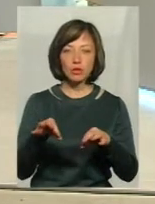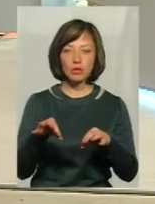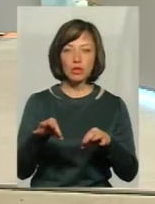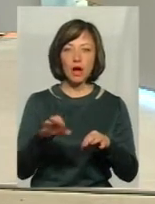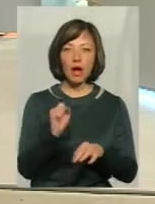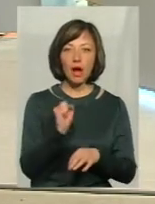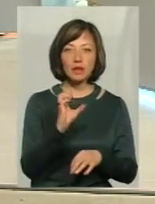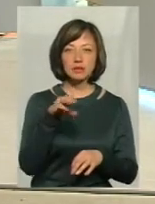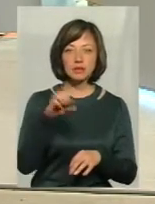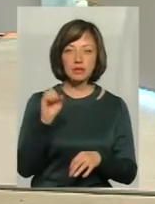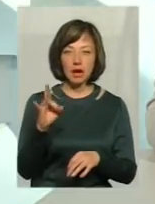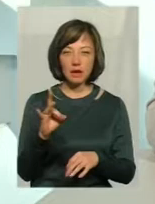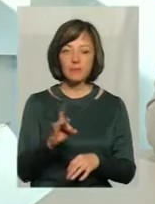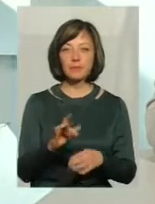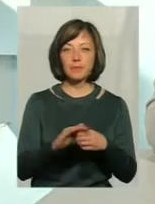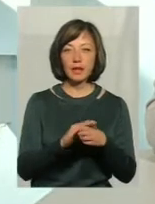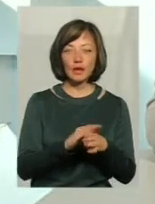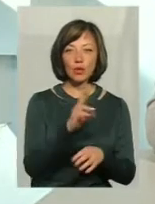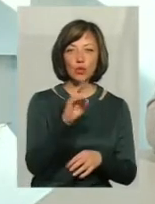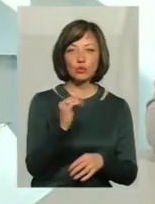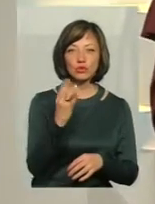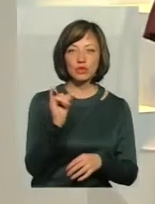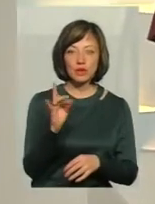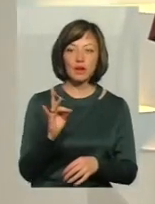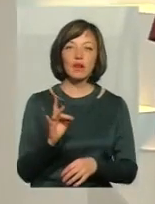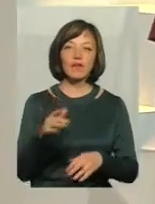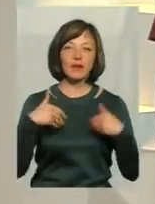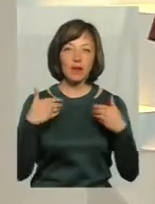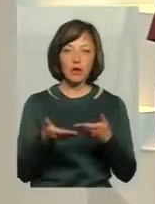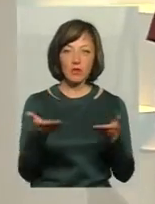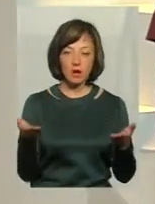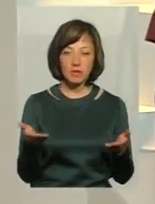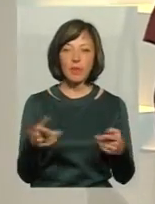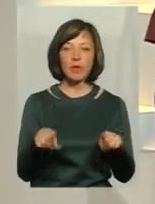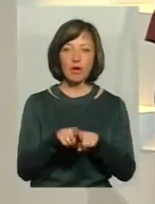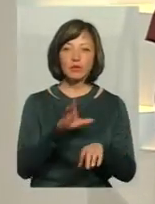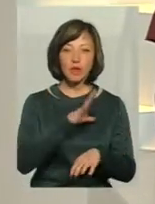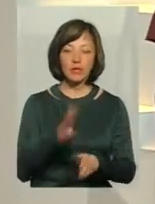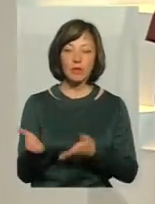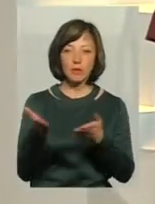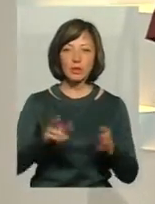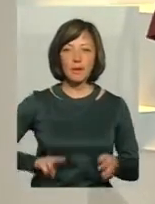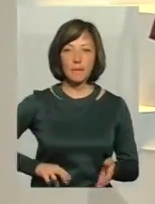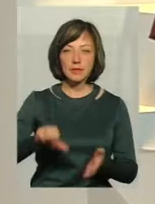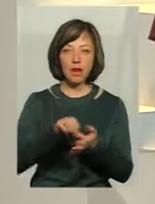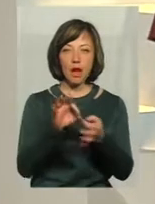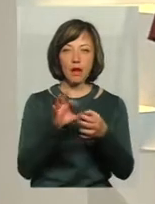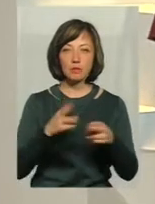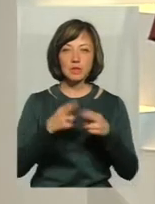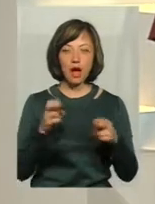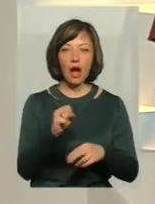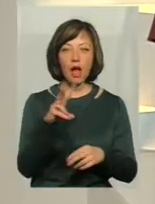проєктів АСТАР Степаном Кушніром. Вітаю вас. Доброго вечора. Також ми запрошували до розмови директора або представників атомної станції,